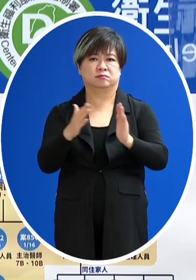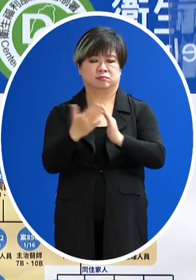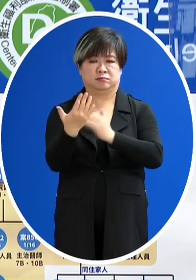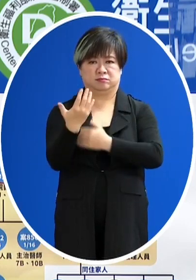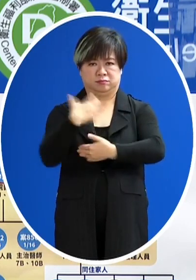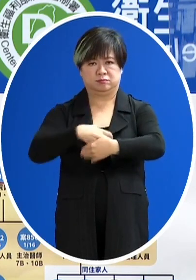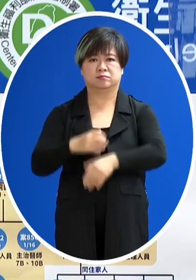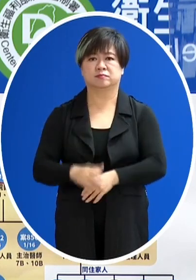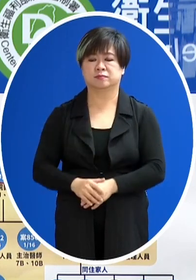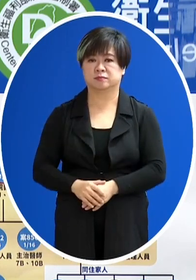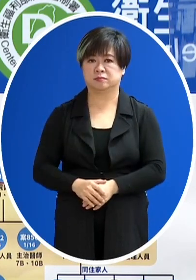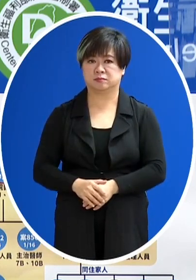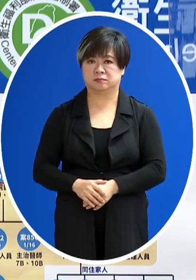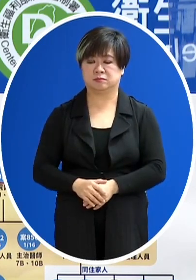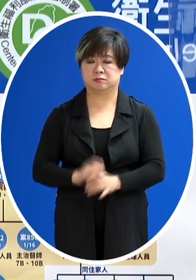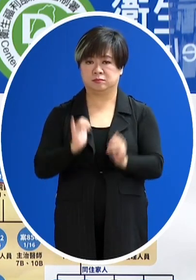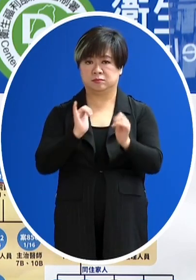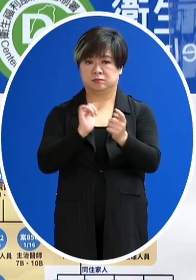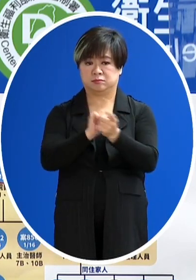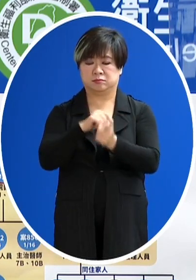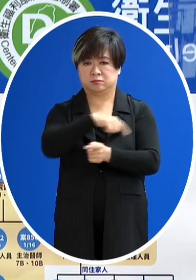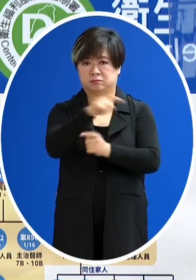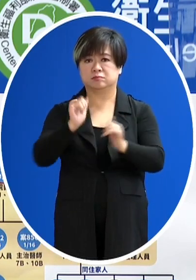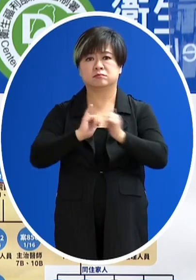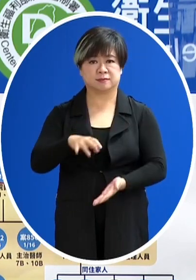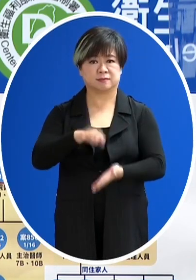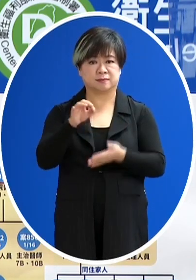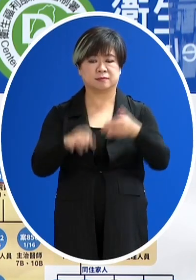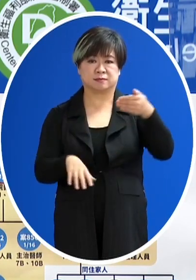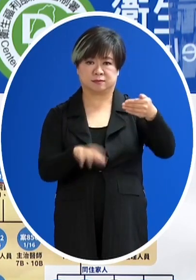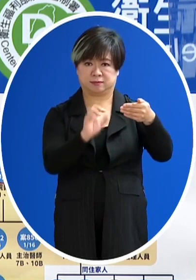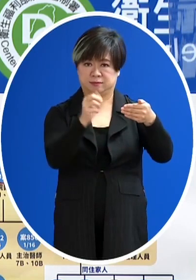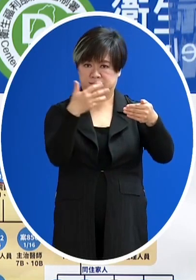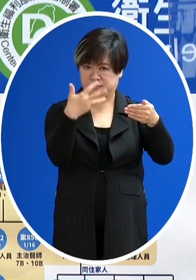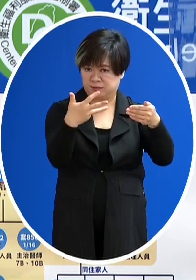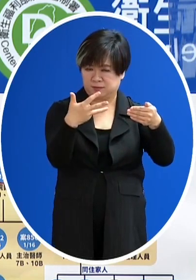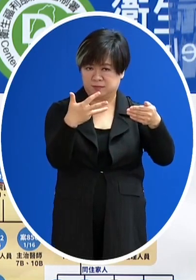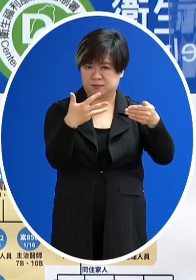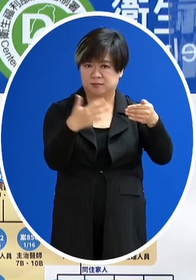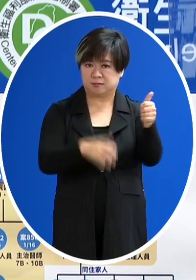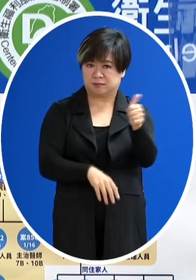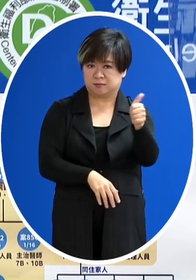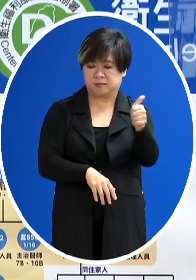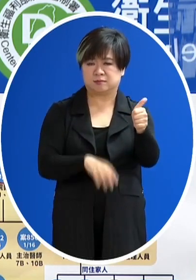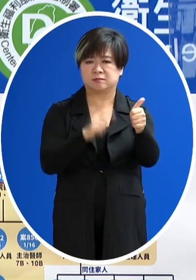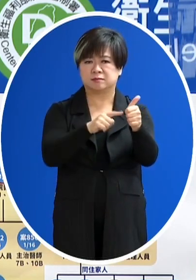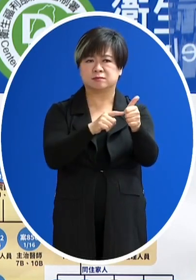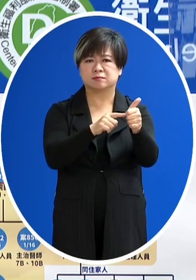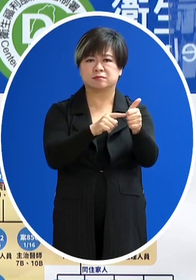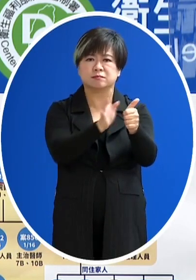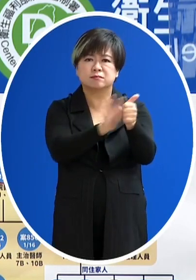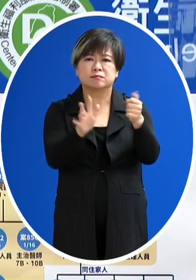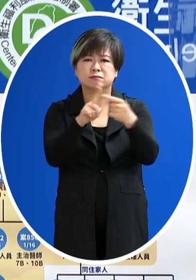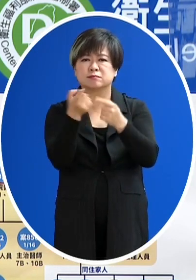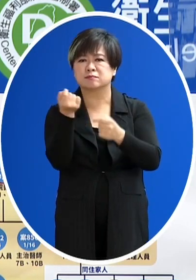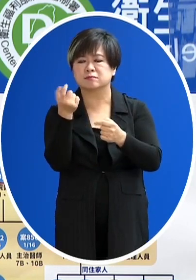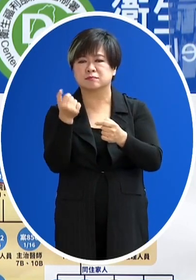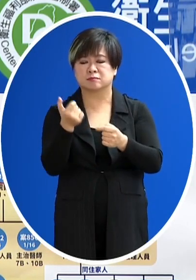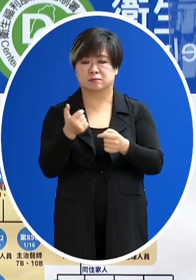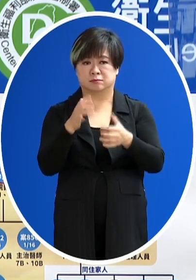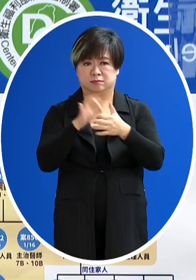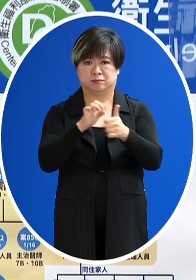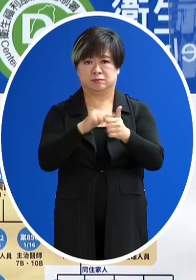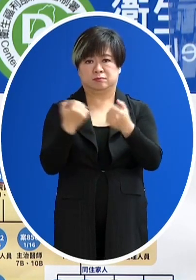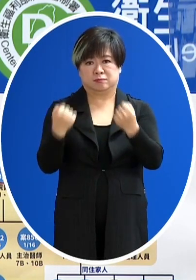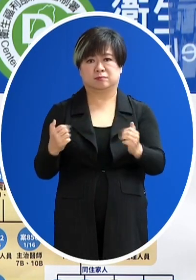也会比较安心，那对社区来讲也会比较安心。其实908它框列的人不多，因为它主要居家隔离，所